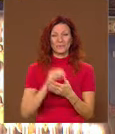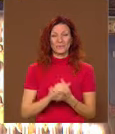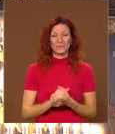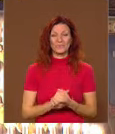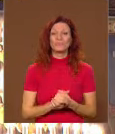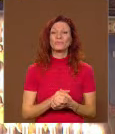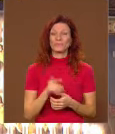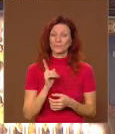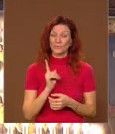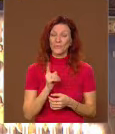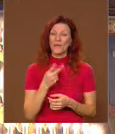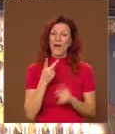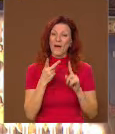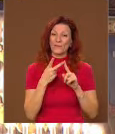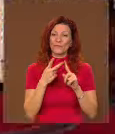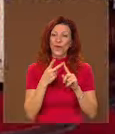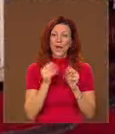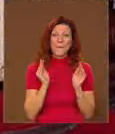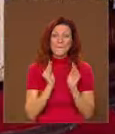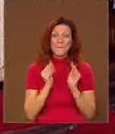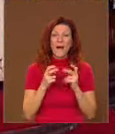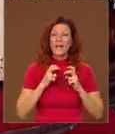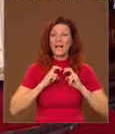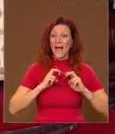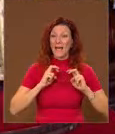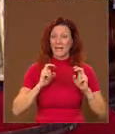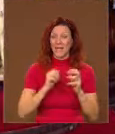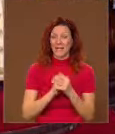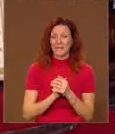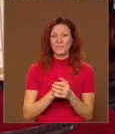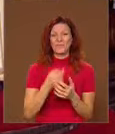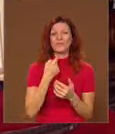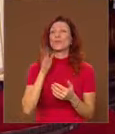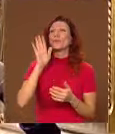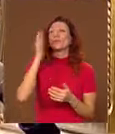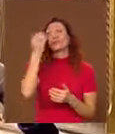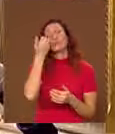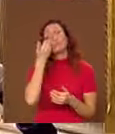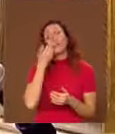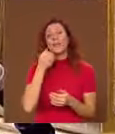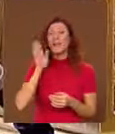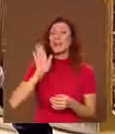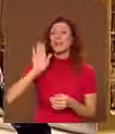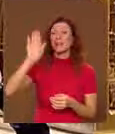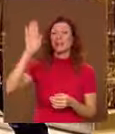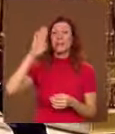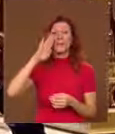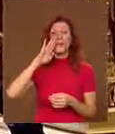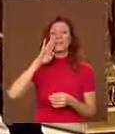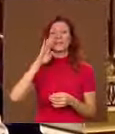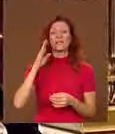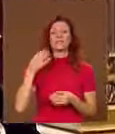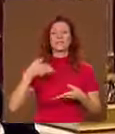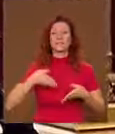Чухме и втората малка ектения. Слав и човеколюбец Бог, и на Тебе, Отца и Сина и Светия